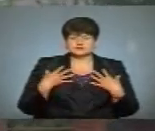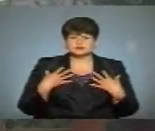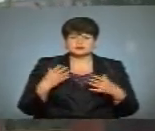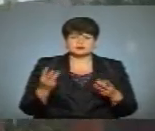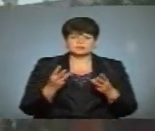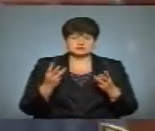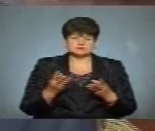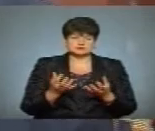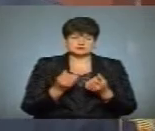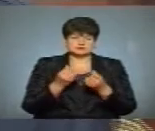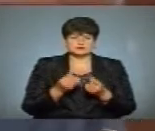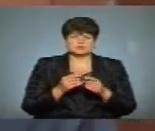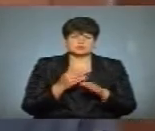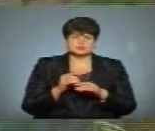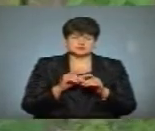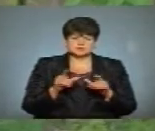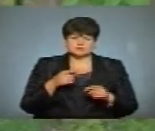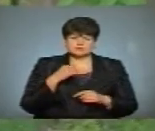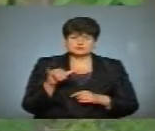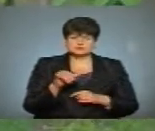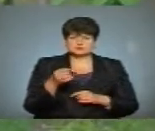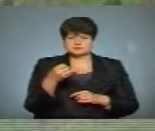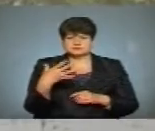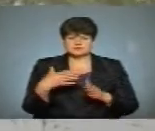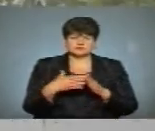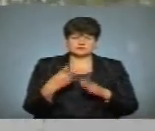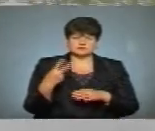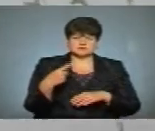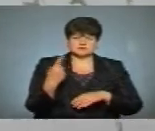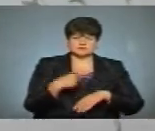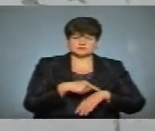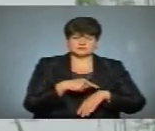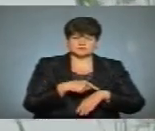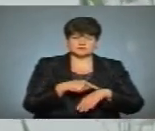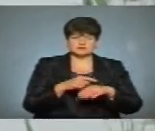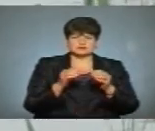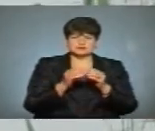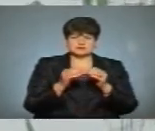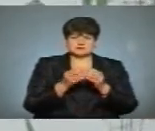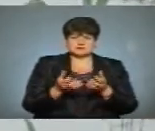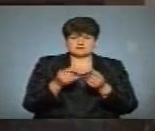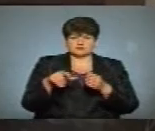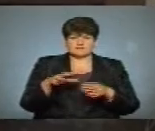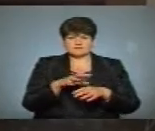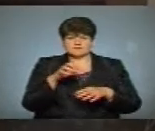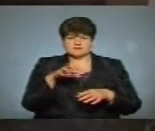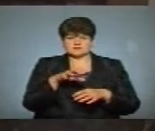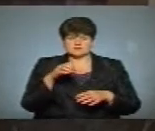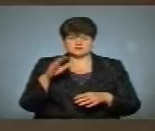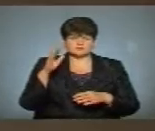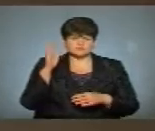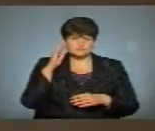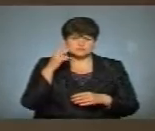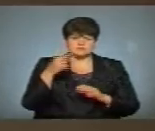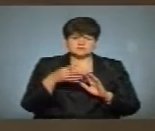частини Монастириськів Тарас Жолобак каже, у суботу з 15 до 21 години 10 рятувальників відкачували воду із